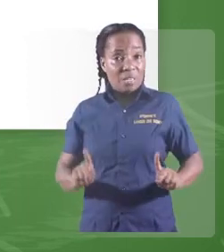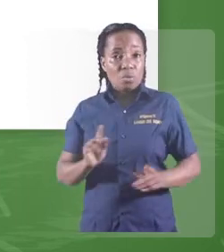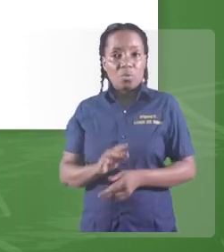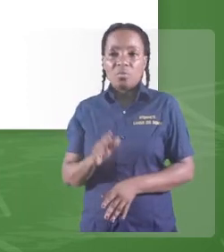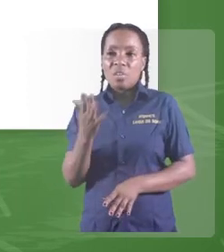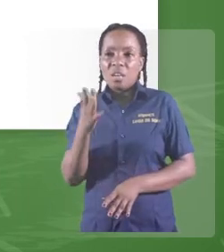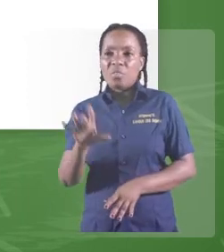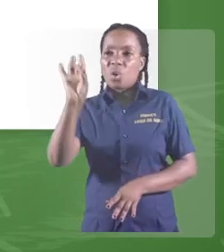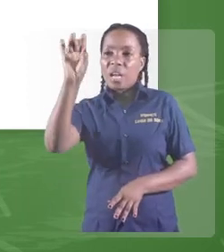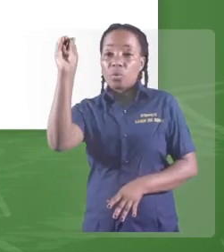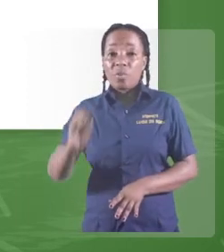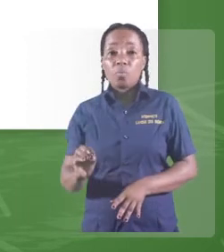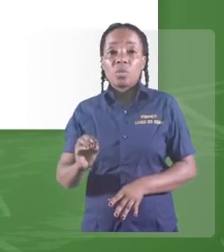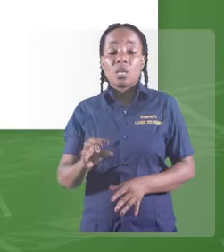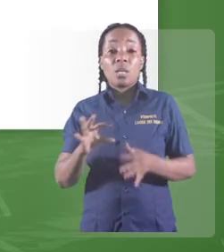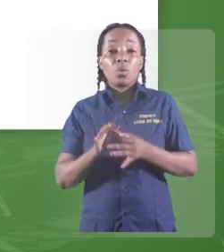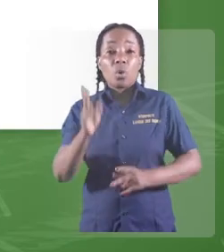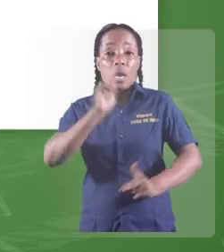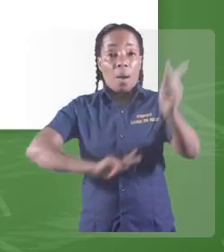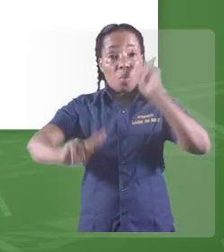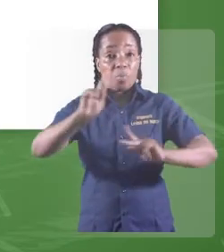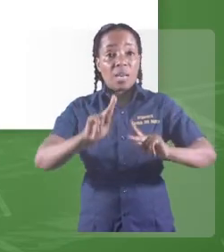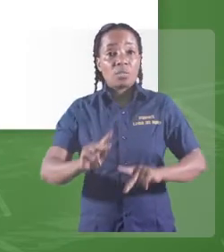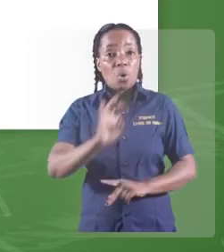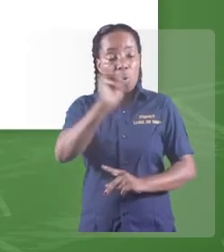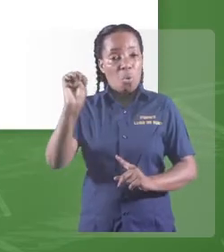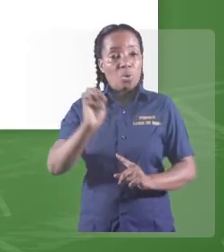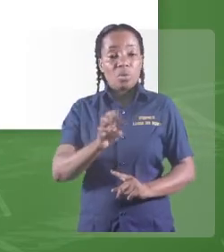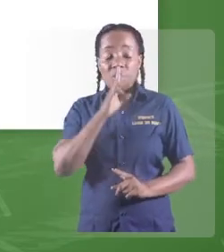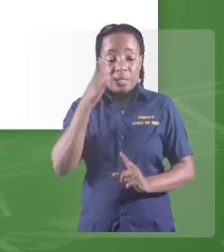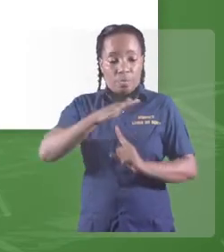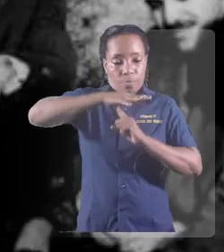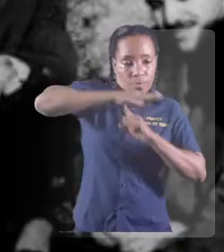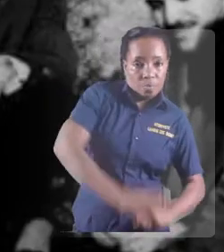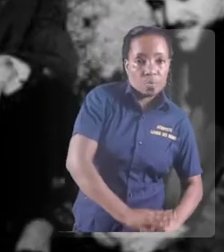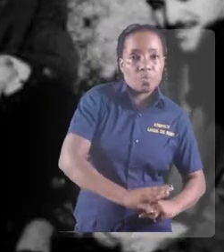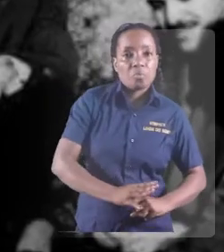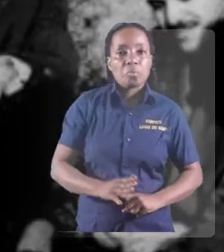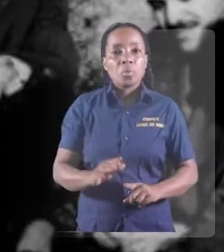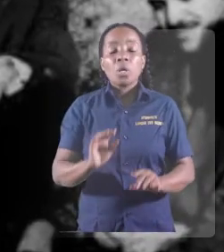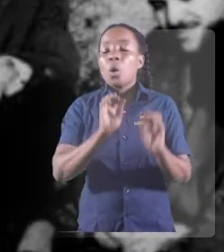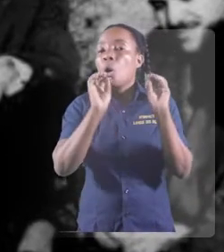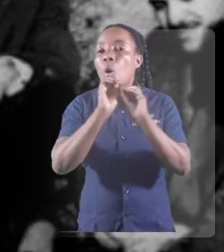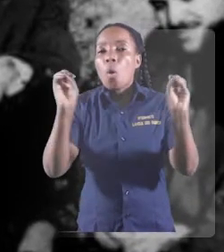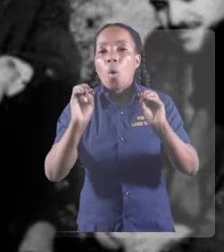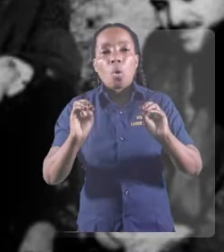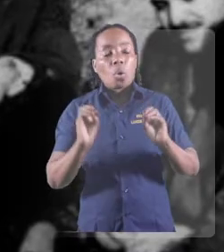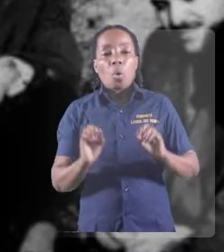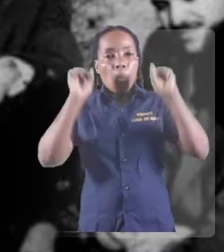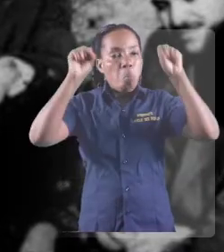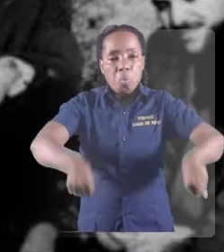population. Cette population vivait sous tutelle et sans véritable partage de l'autorité.